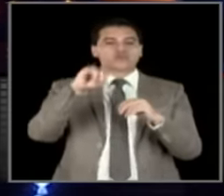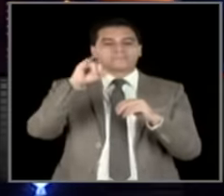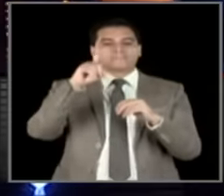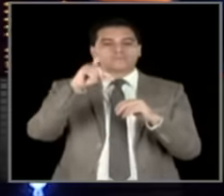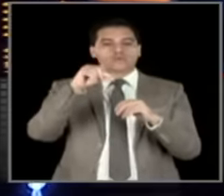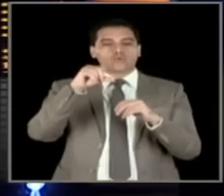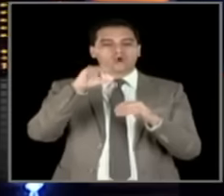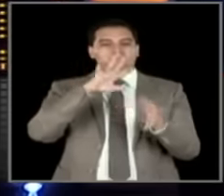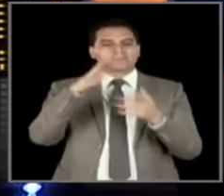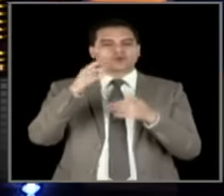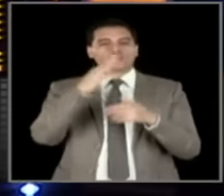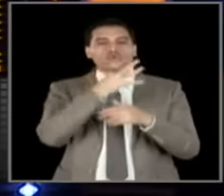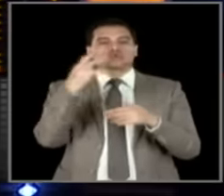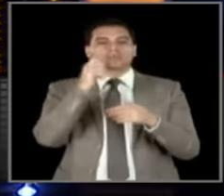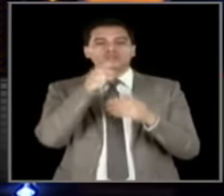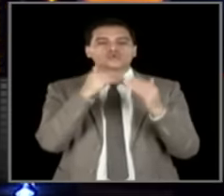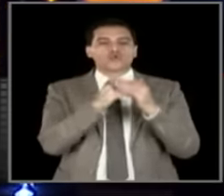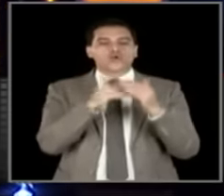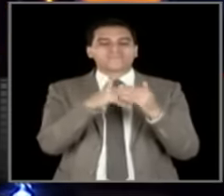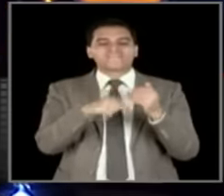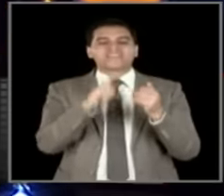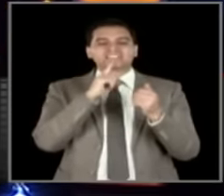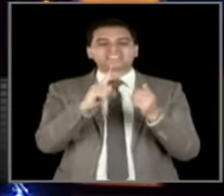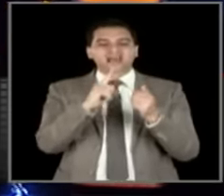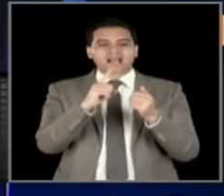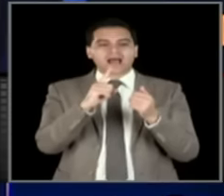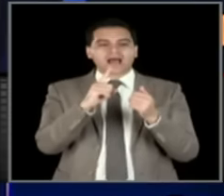حوالي 300 ليلة في السنة.